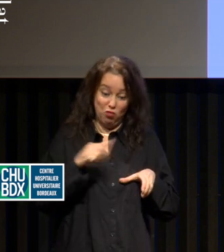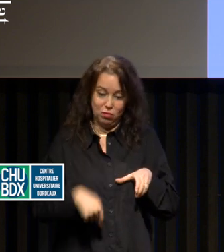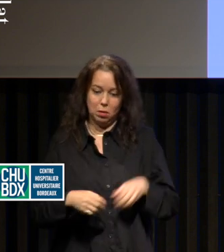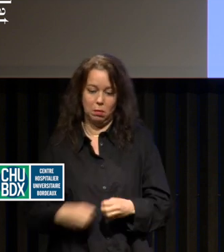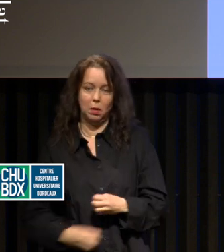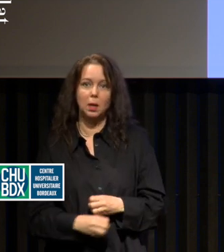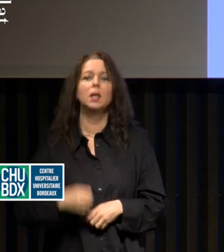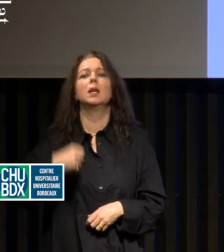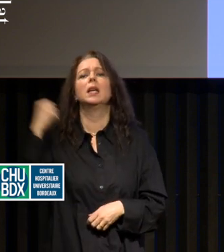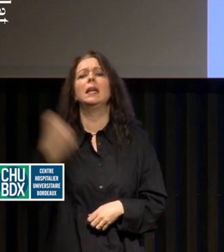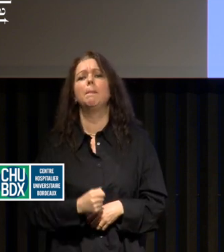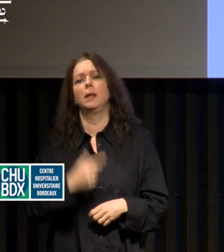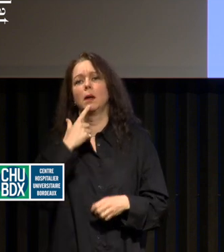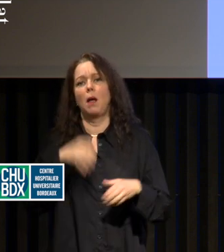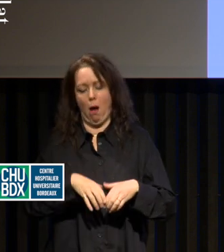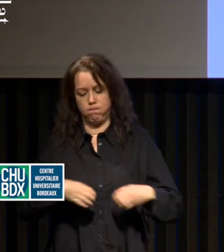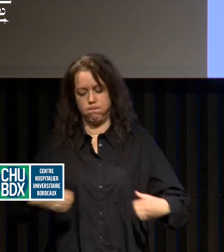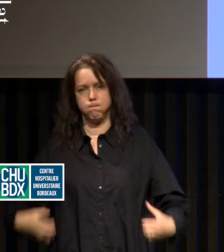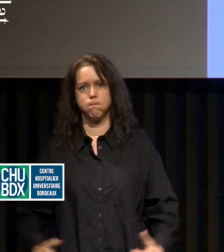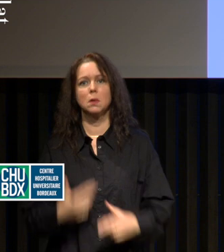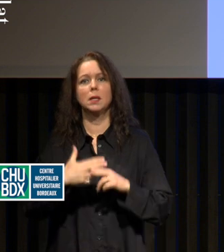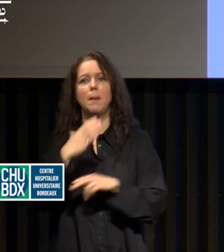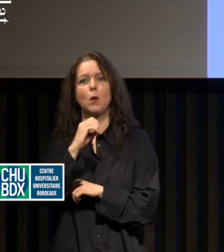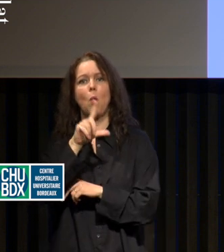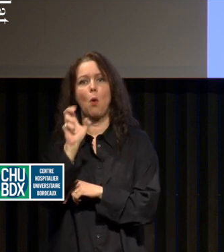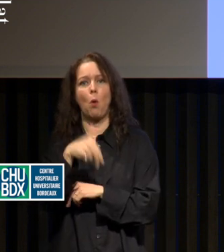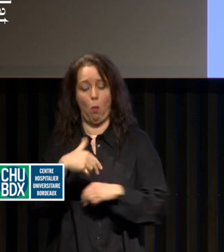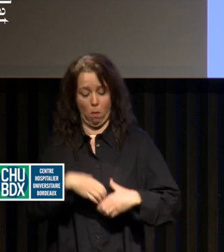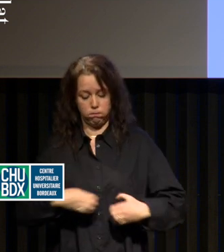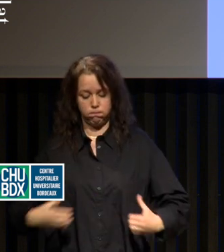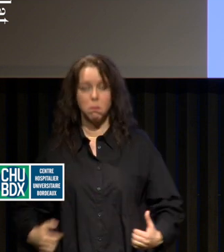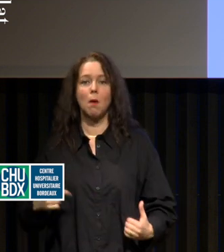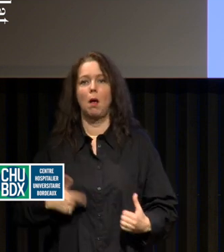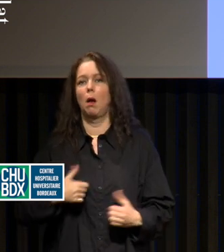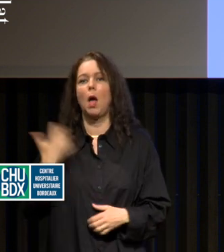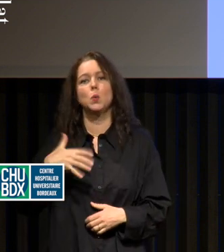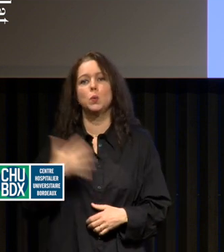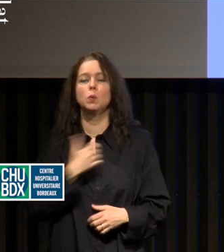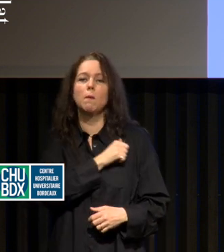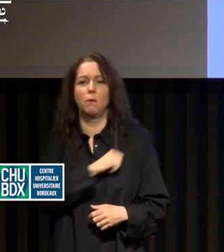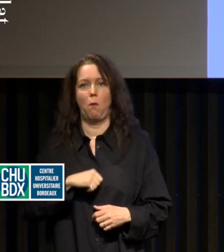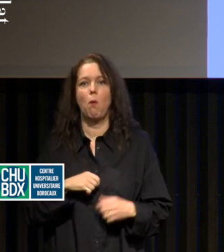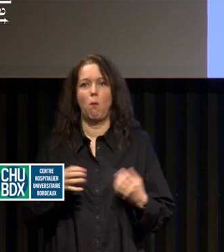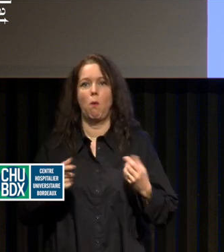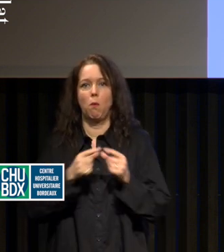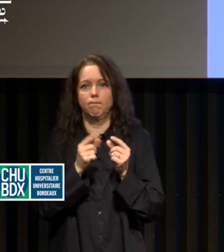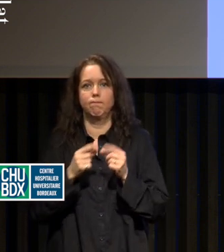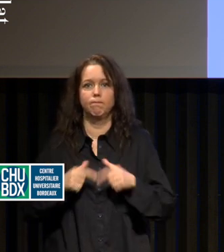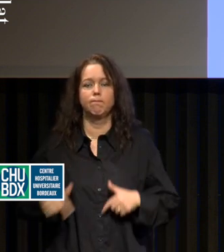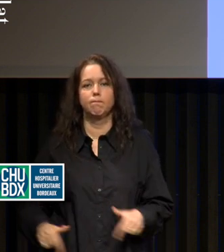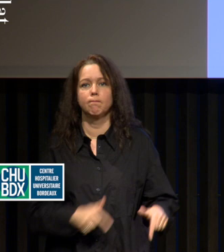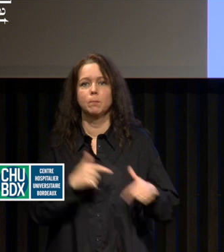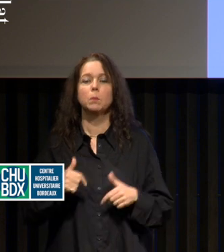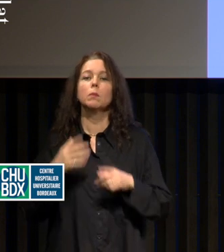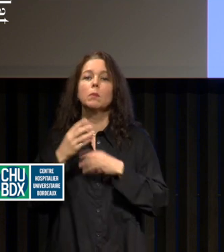plus, c'est dans votre gros intestin, ce qu'on appelle le côlon. Et là, vous avez des concentrations absolument considérables de bactéries qui sont soit dans la